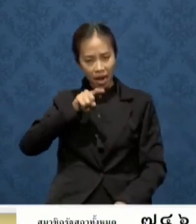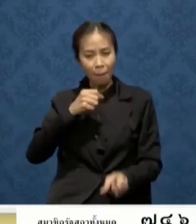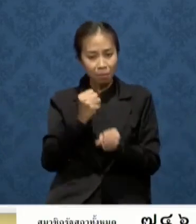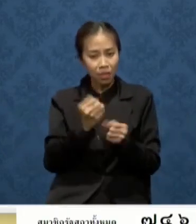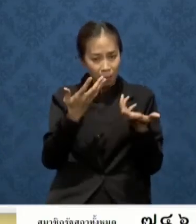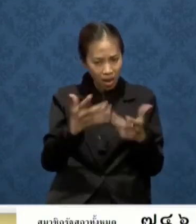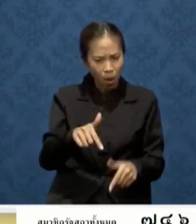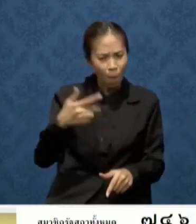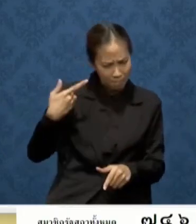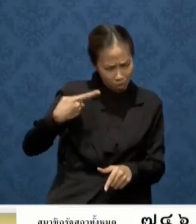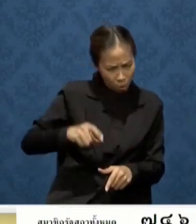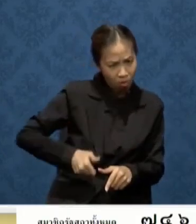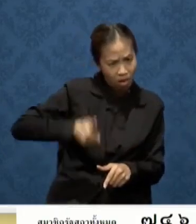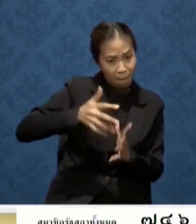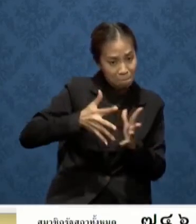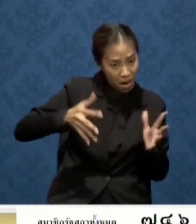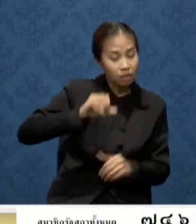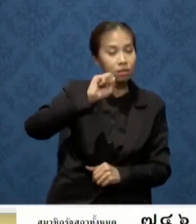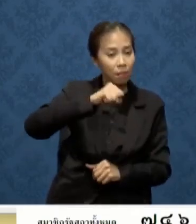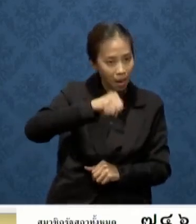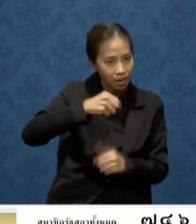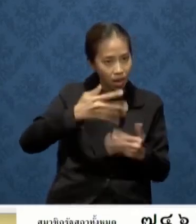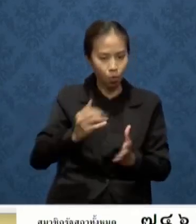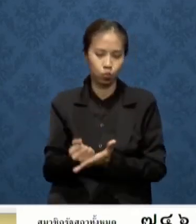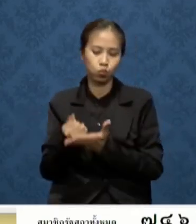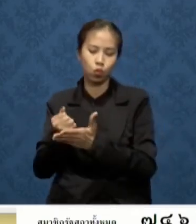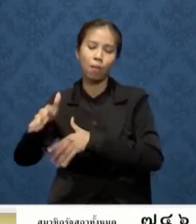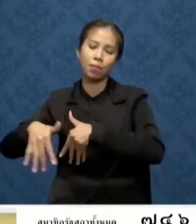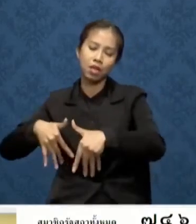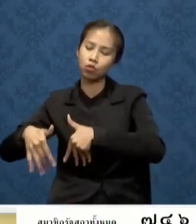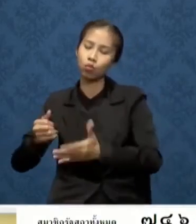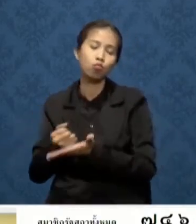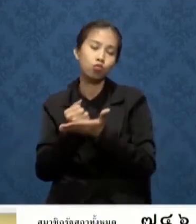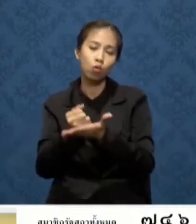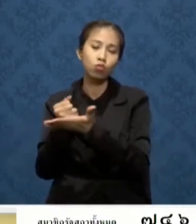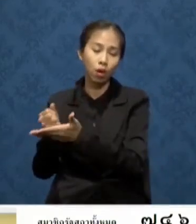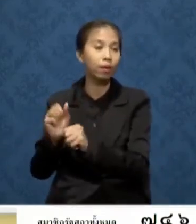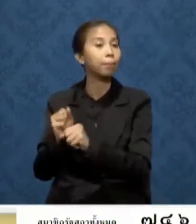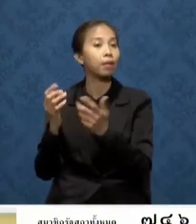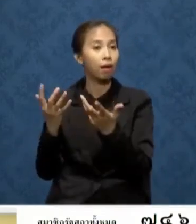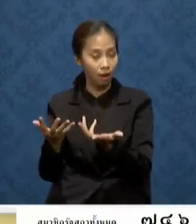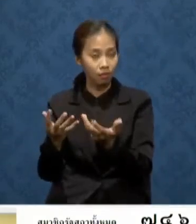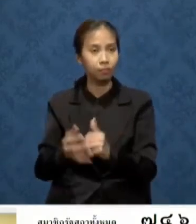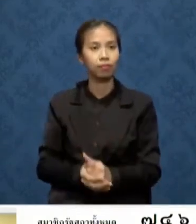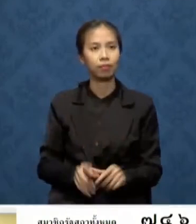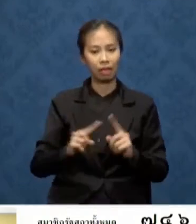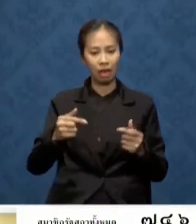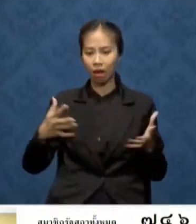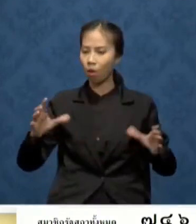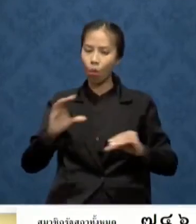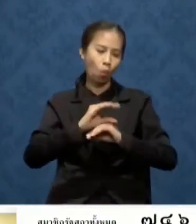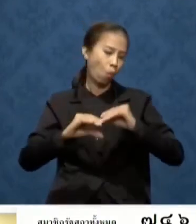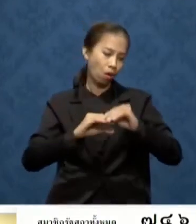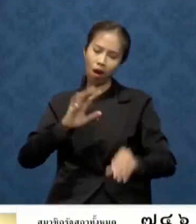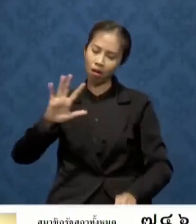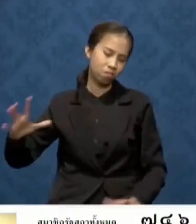จะเยียยาประชาชนอย่ไร คงตองไปว่ากันีกยาวแต่ทั้งหมดนี้จะรวมเป็น 1 package ยักษ์